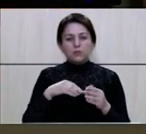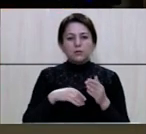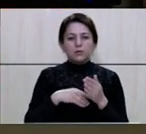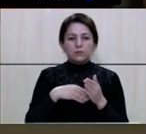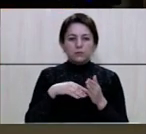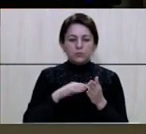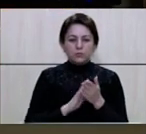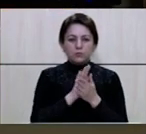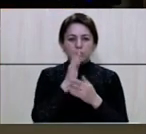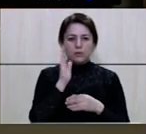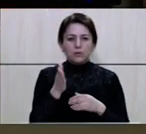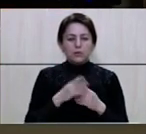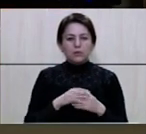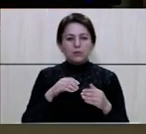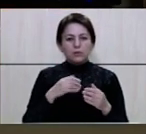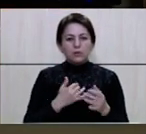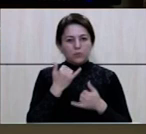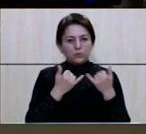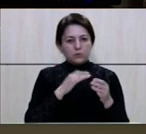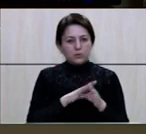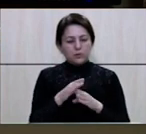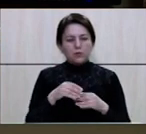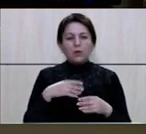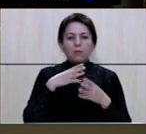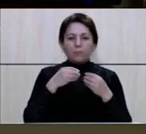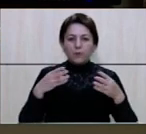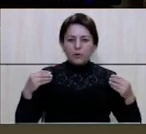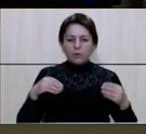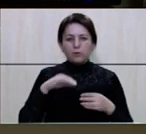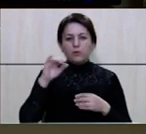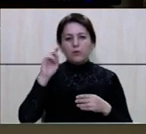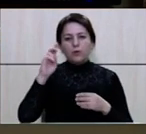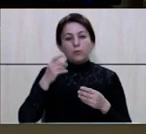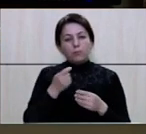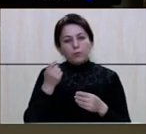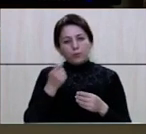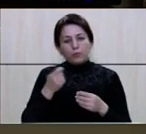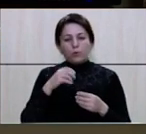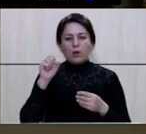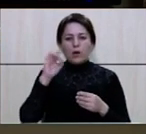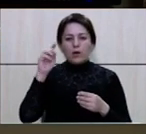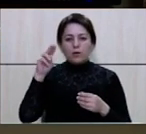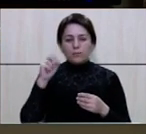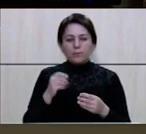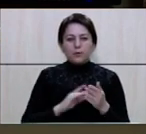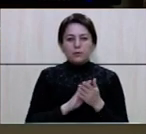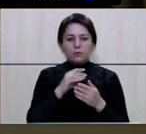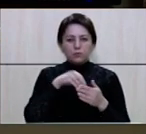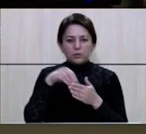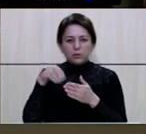yetishtiriladi. Bahorikor yerlarda bug'doy va arpa yetishtiriladi. Bog'dorchilikda